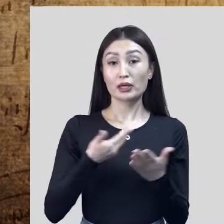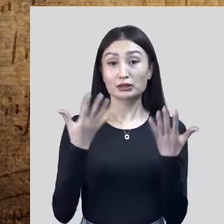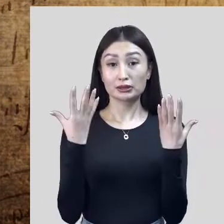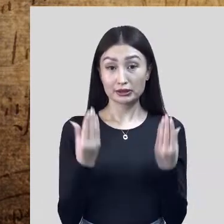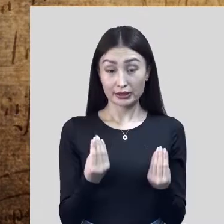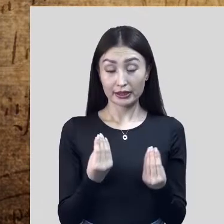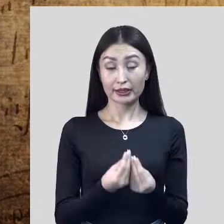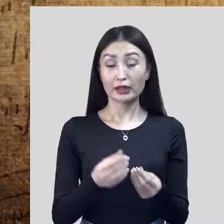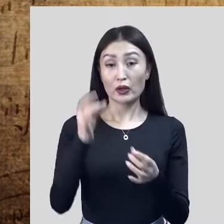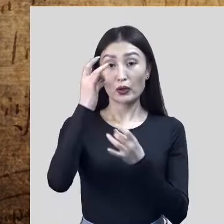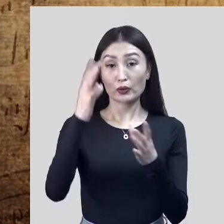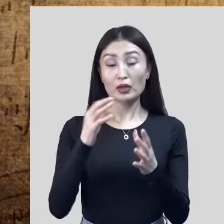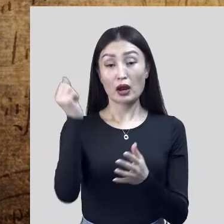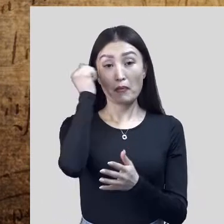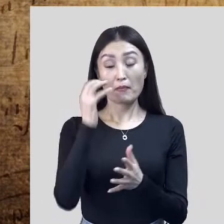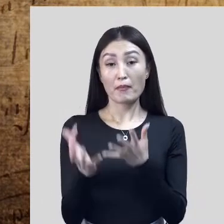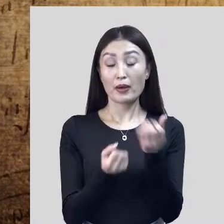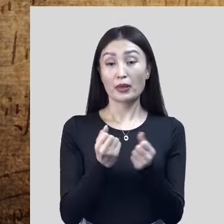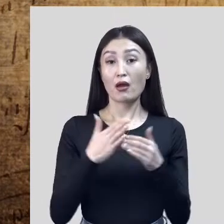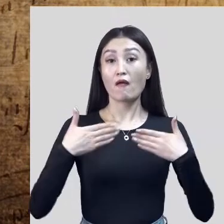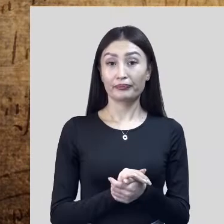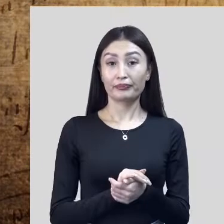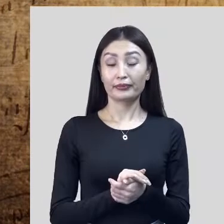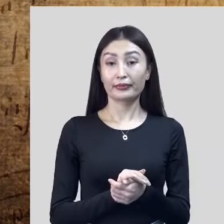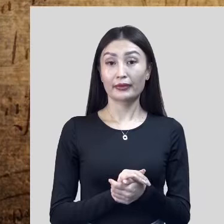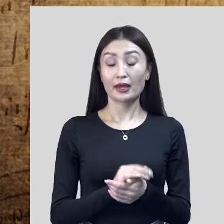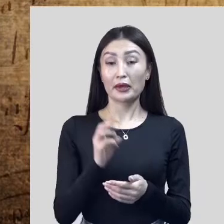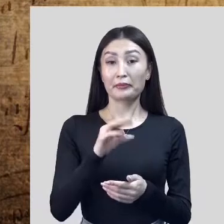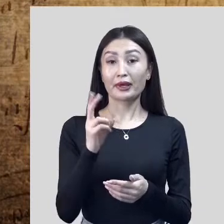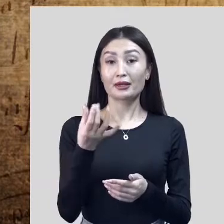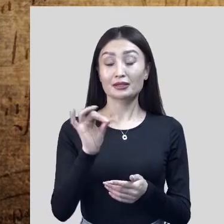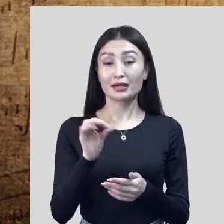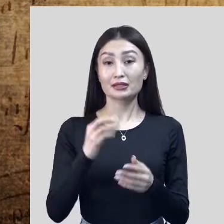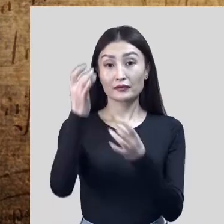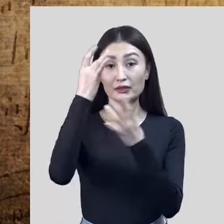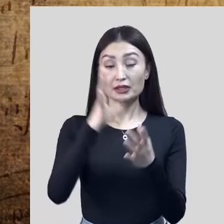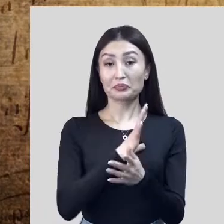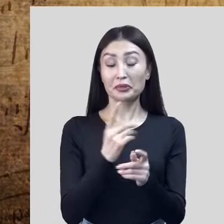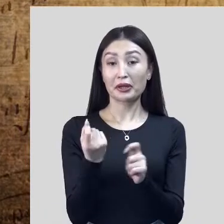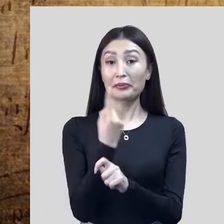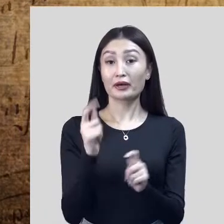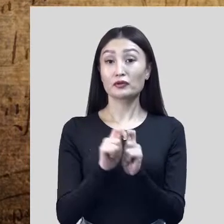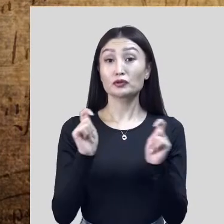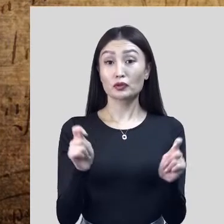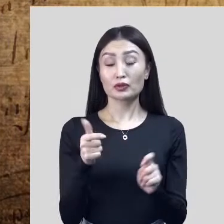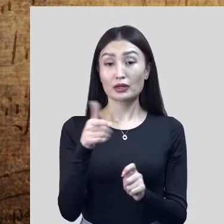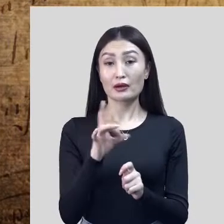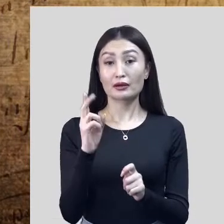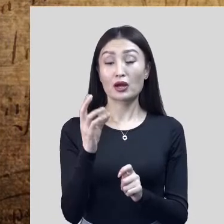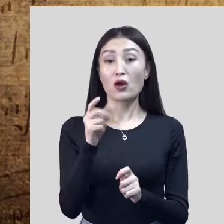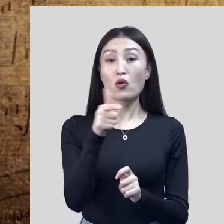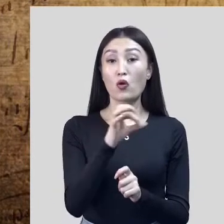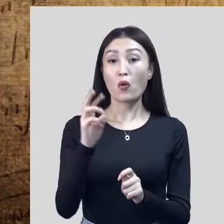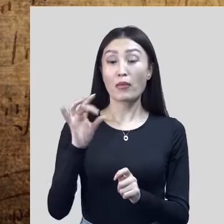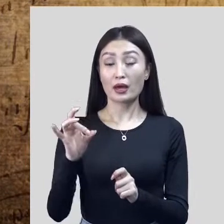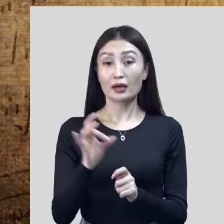дошли памятники культуры, в частности львиные ворота в Микенах. Крито-микенская цивилизация была первой, созданной греками, которых Гомер